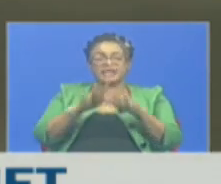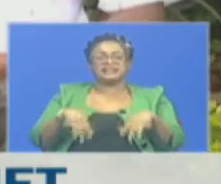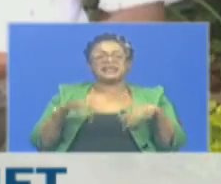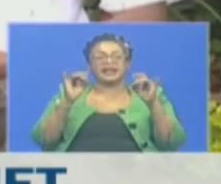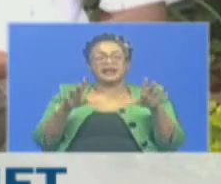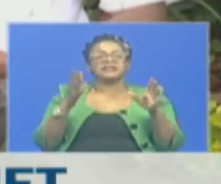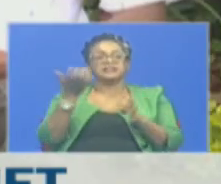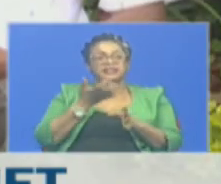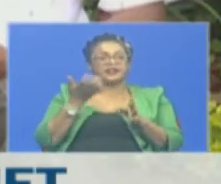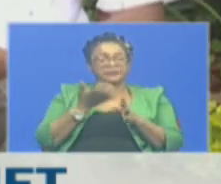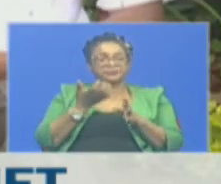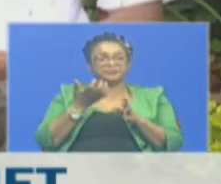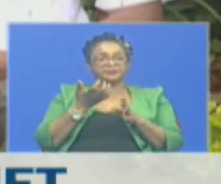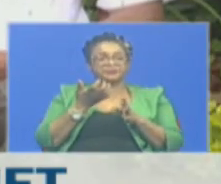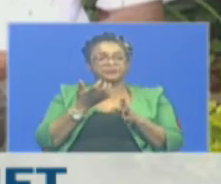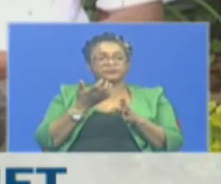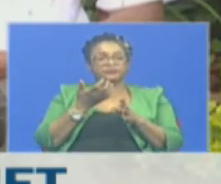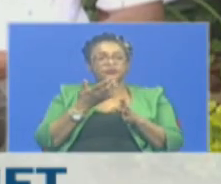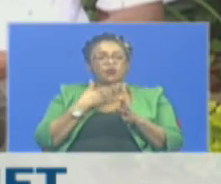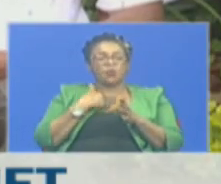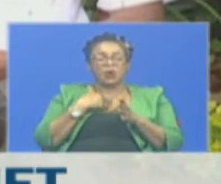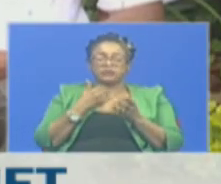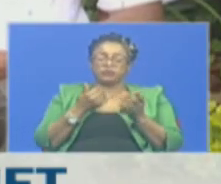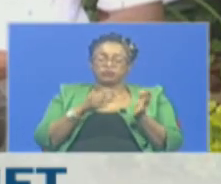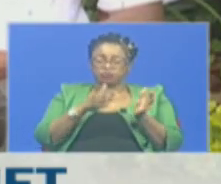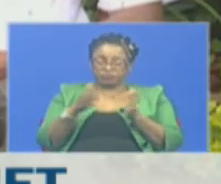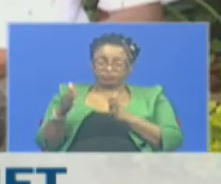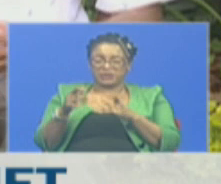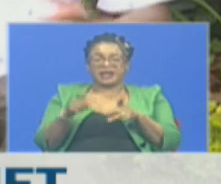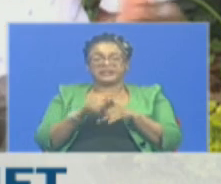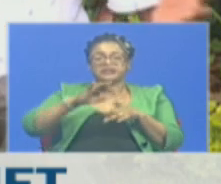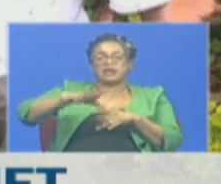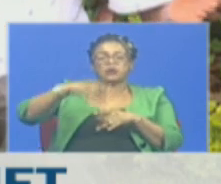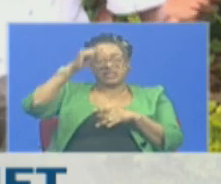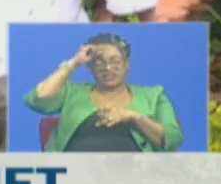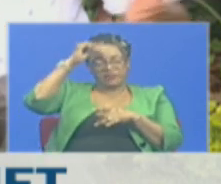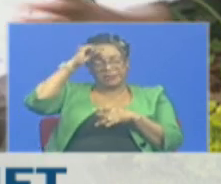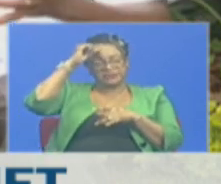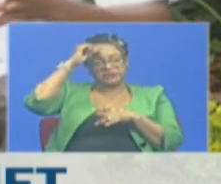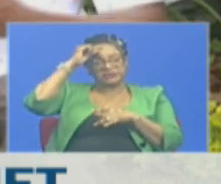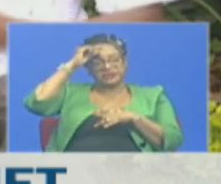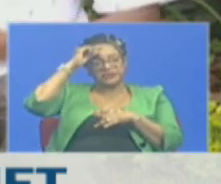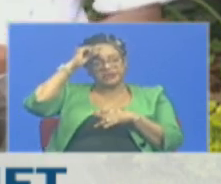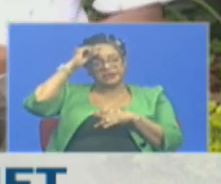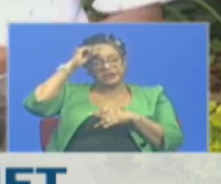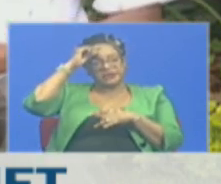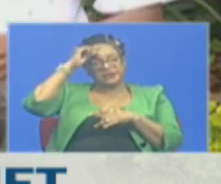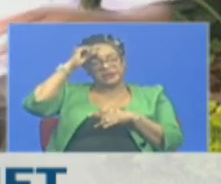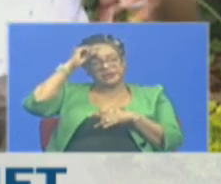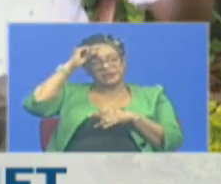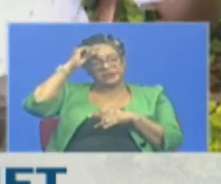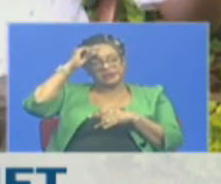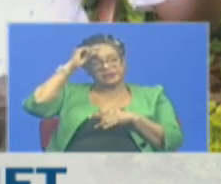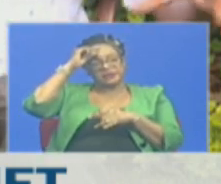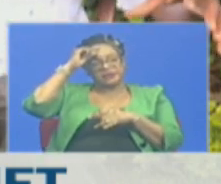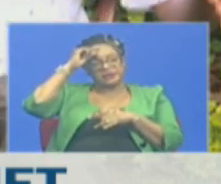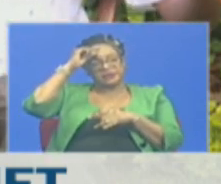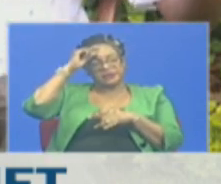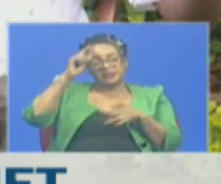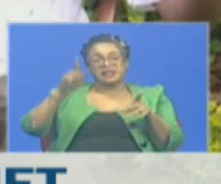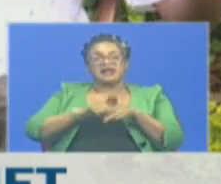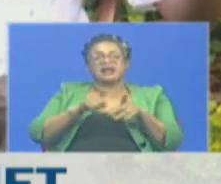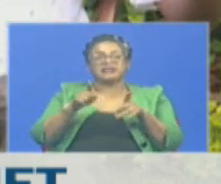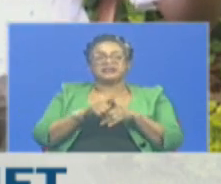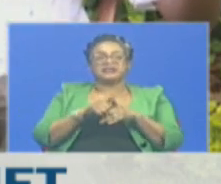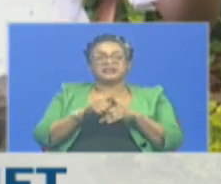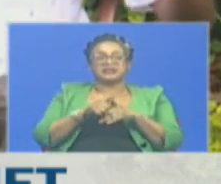Stadium. Na kwa hivyo tunataka kuweka mchango wetu kama serikali ya county katika ramani ya Kenya, kama county moja ambayo iko